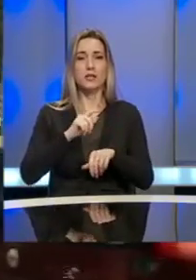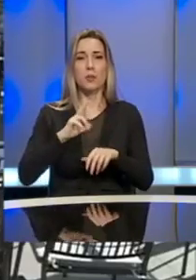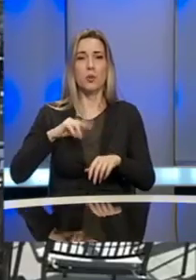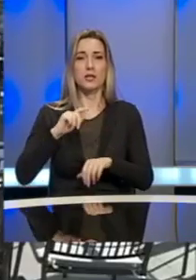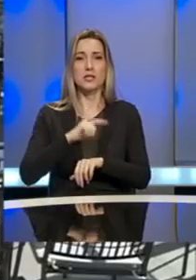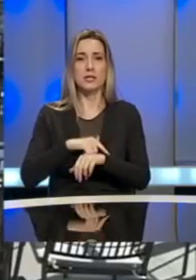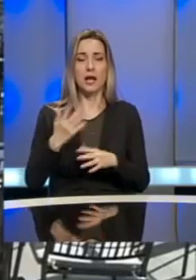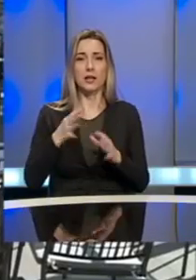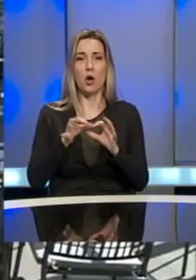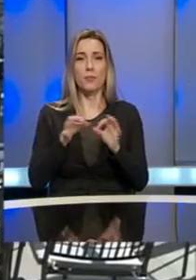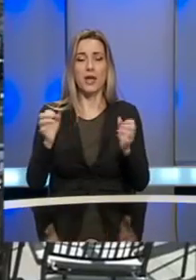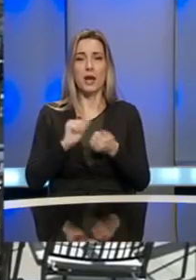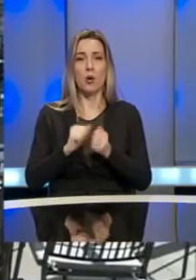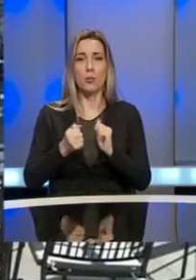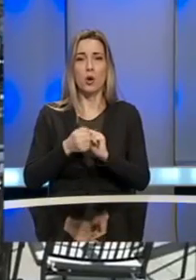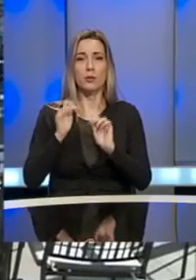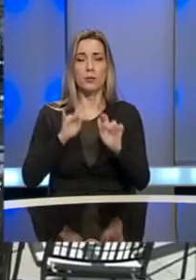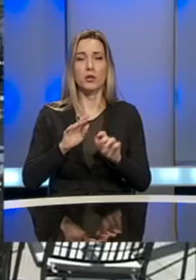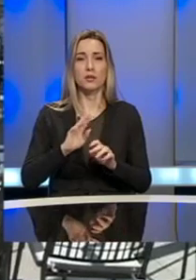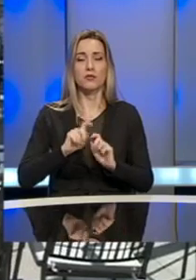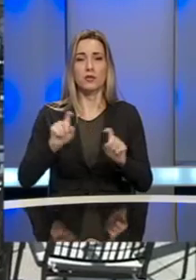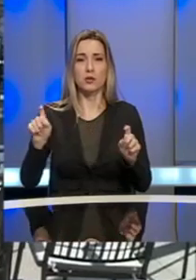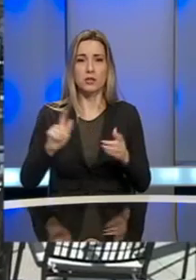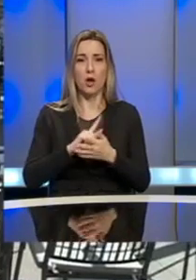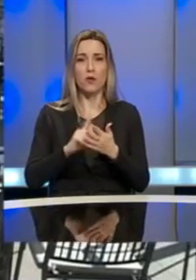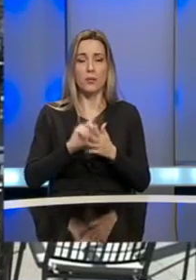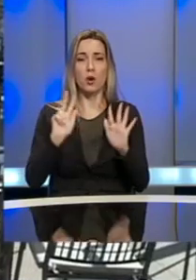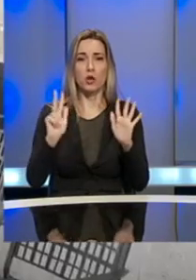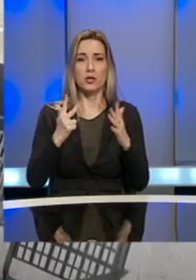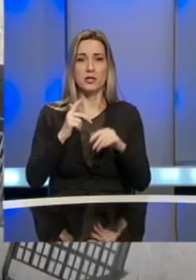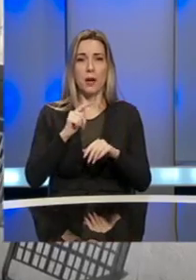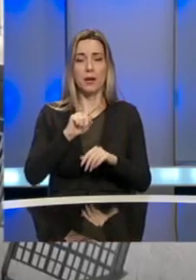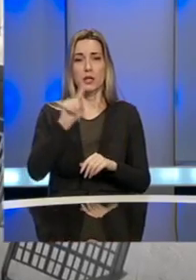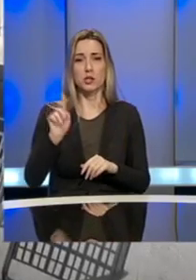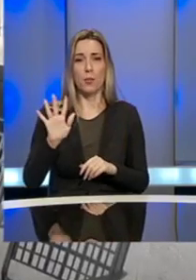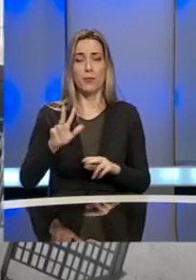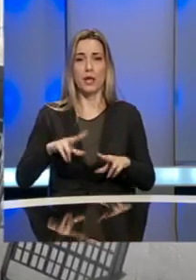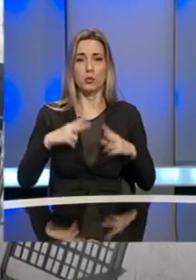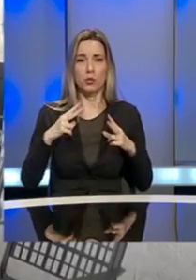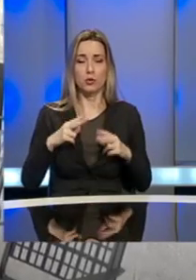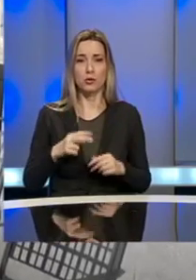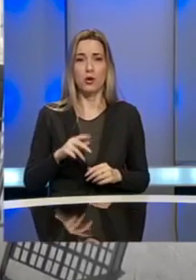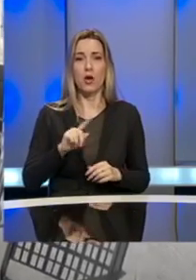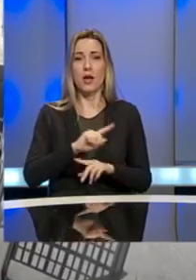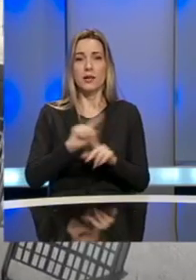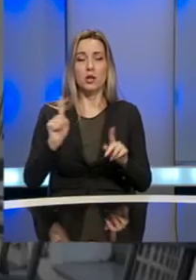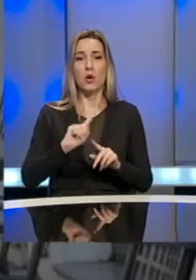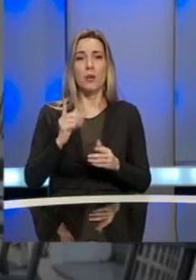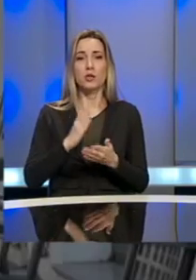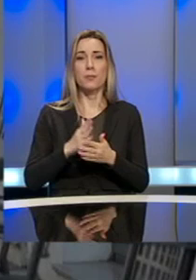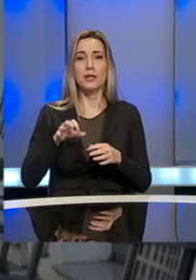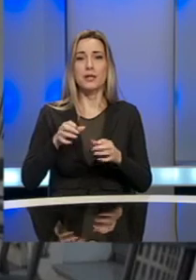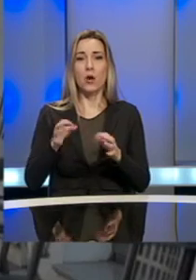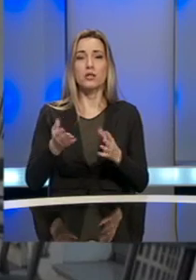sat kao mjera u borbi protiv koronavirusa. U vremenu od 18 do 5 sati ujutro niko ne može biti na